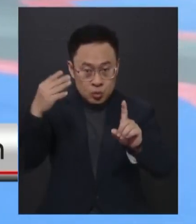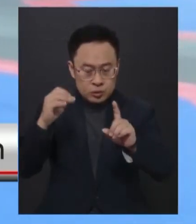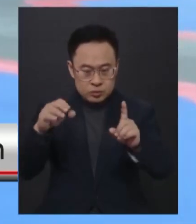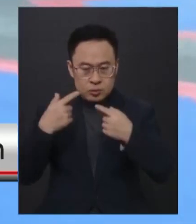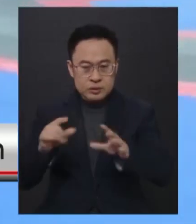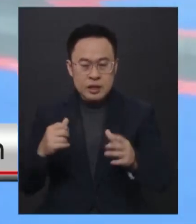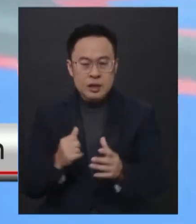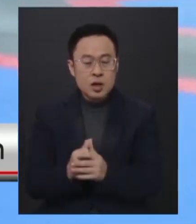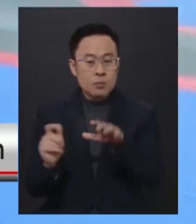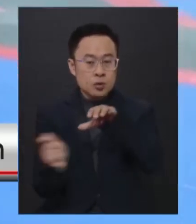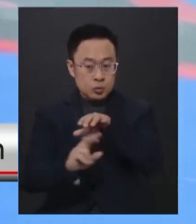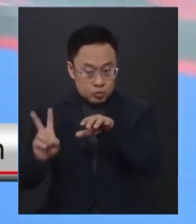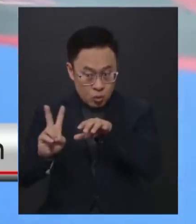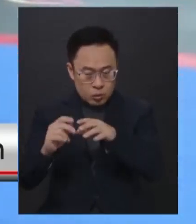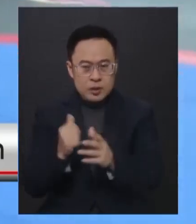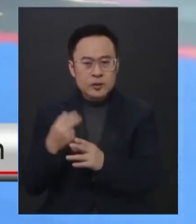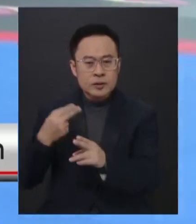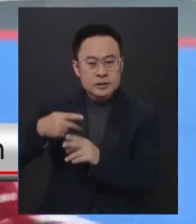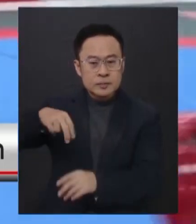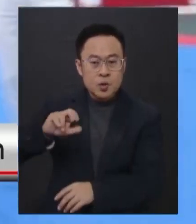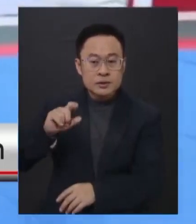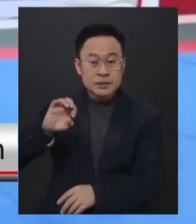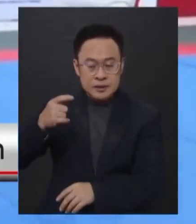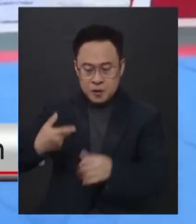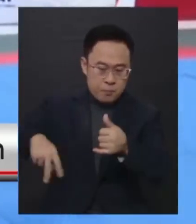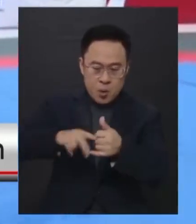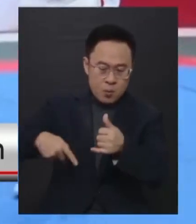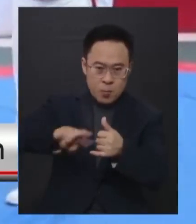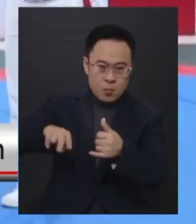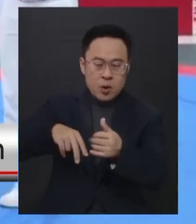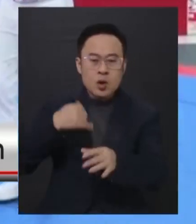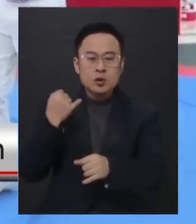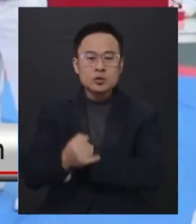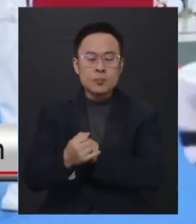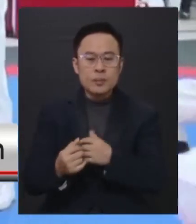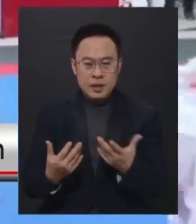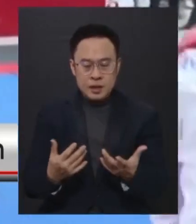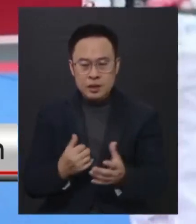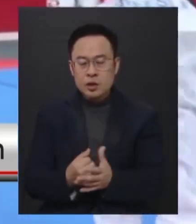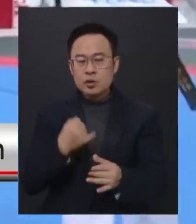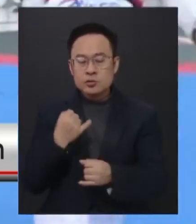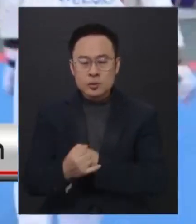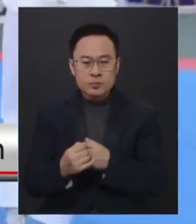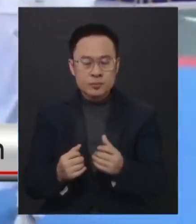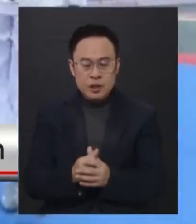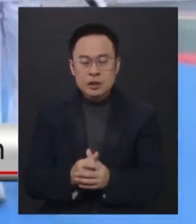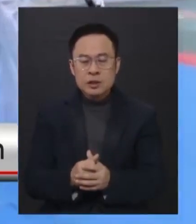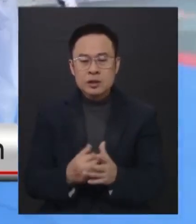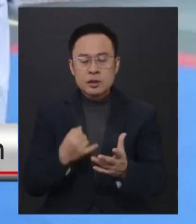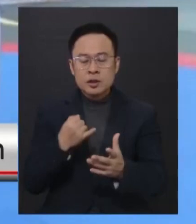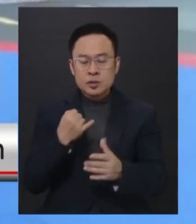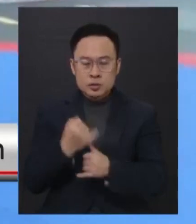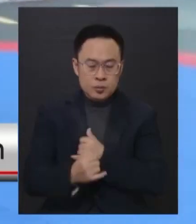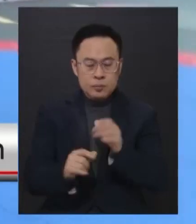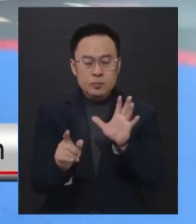ค่ะดึงจังหวะเตะทำแต้มจนเอาชนะไปขาด2ยกซ้อนทำให้หมดเวลาค่ะเป็นทอสิริที่เอาชนะไปได้2-1